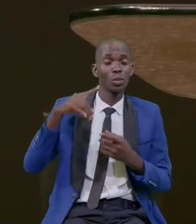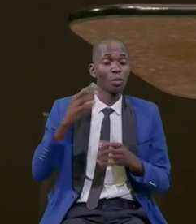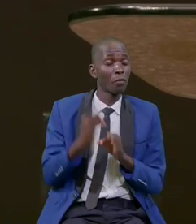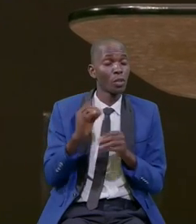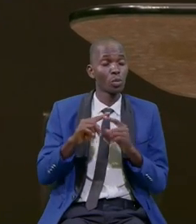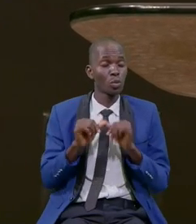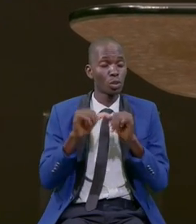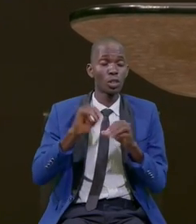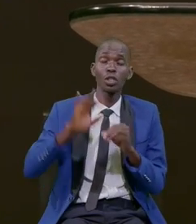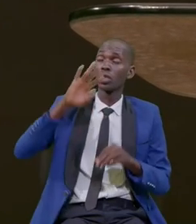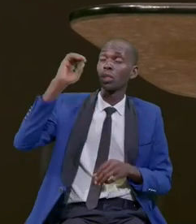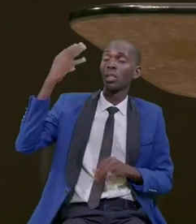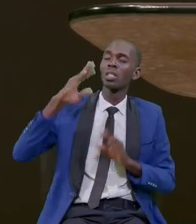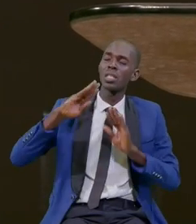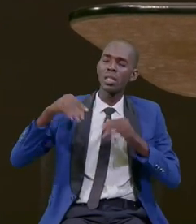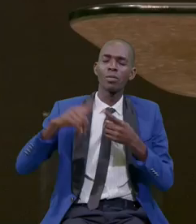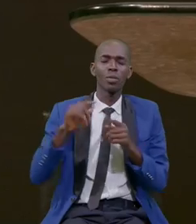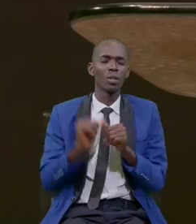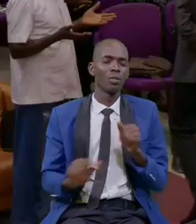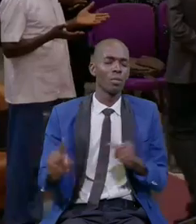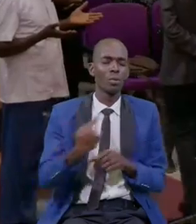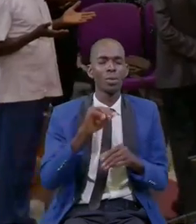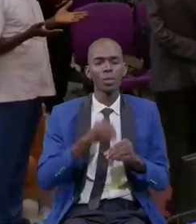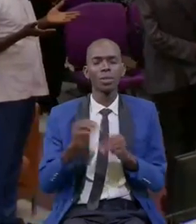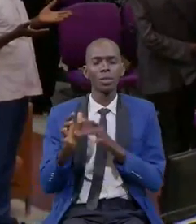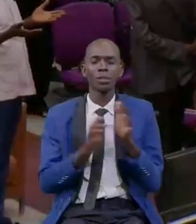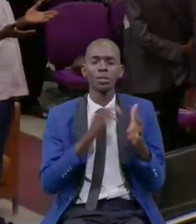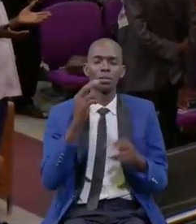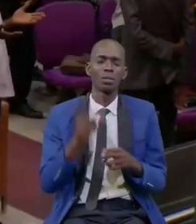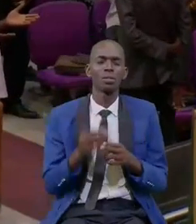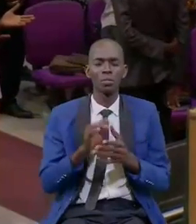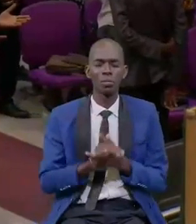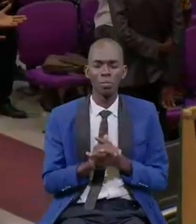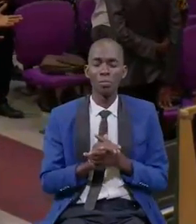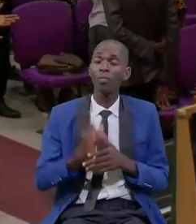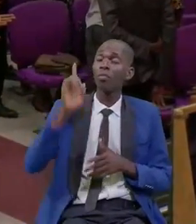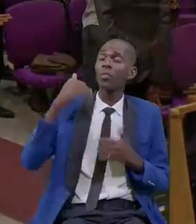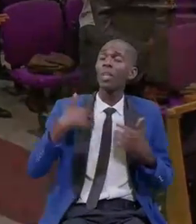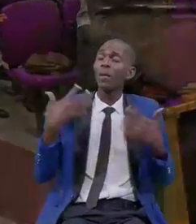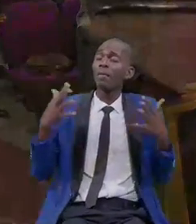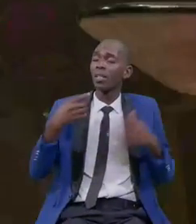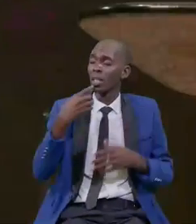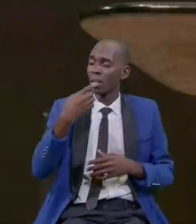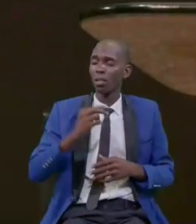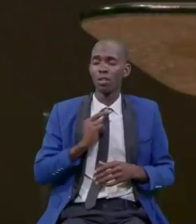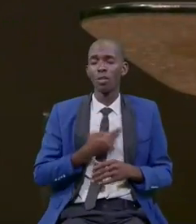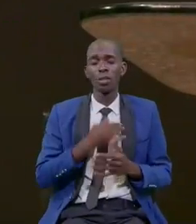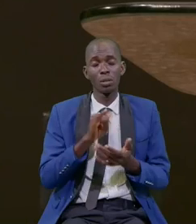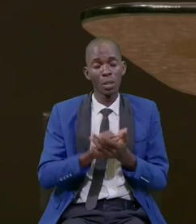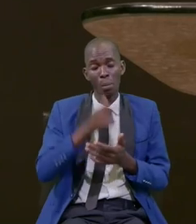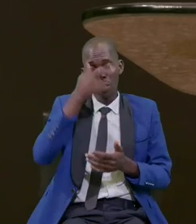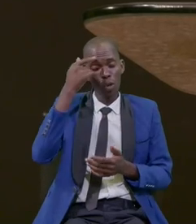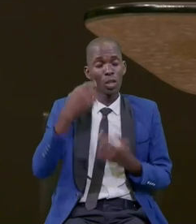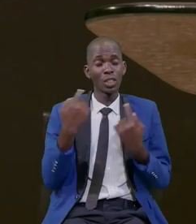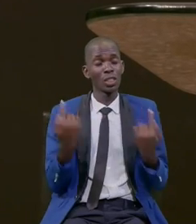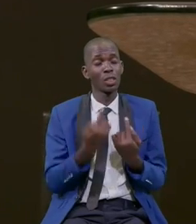accorde-la à chacun de nous, au nom de Jésus-Christ. tu nous as déjà dit que l'iniquité